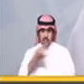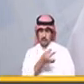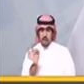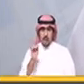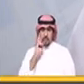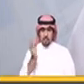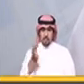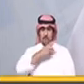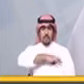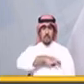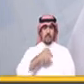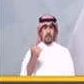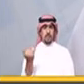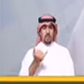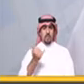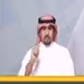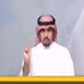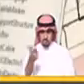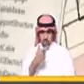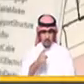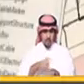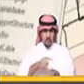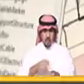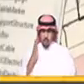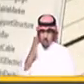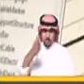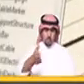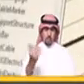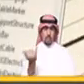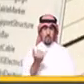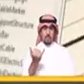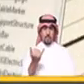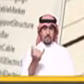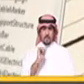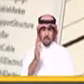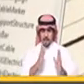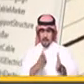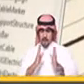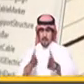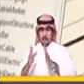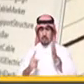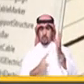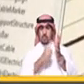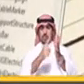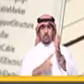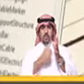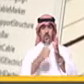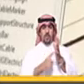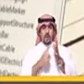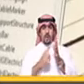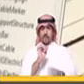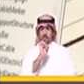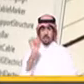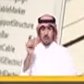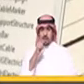والاستفادة منها طبعا وسرعة الوصول إليها. نظام المعلومات الجغرافية أو GIS وبشهادة مستخدميه